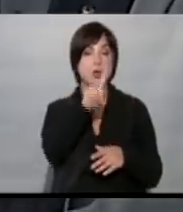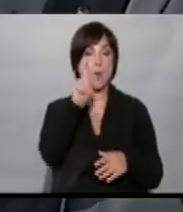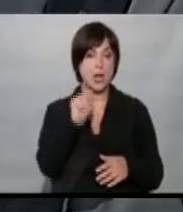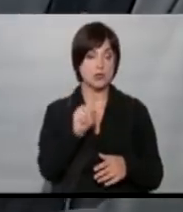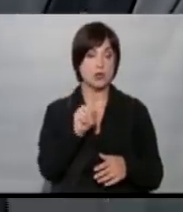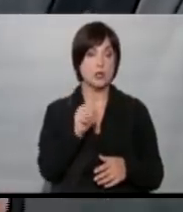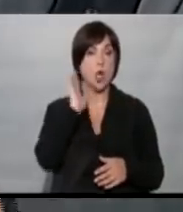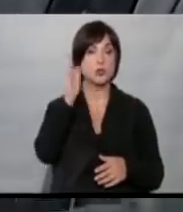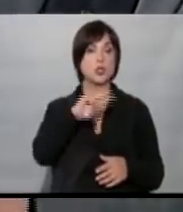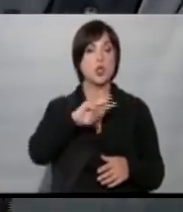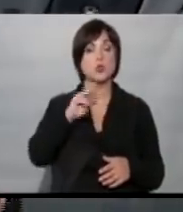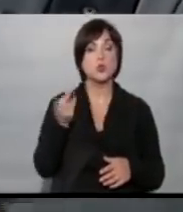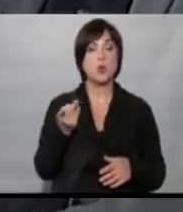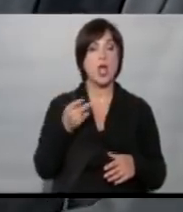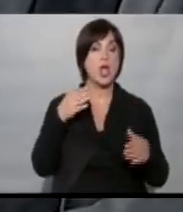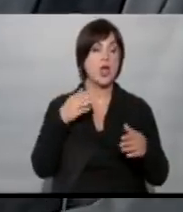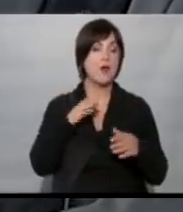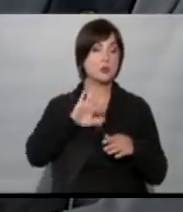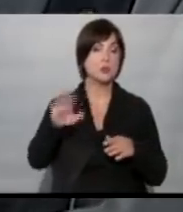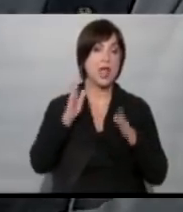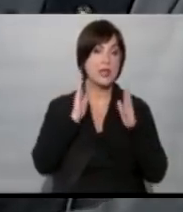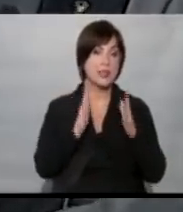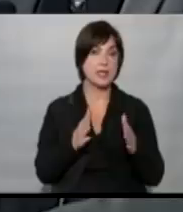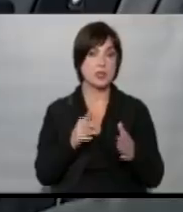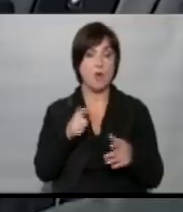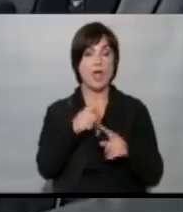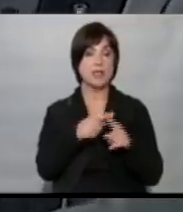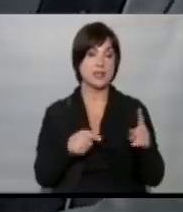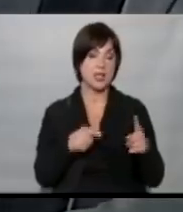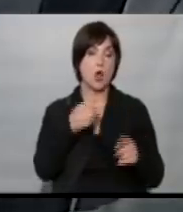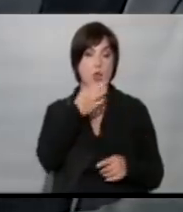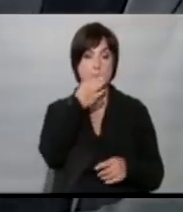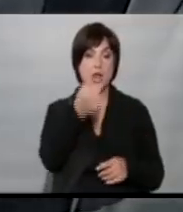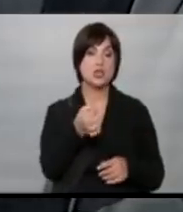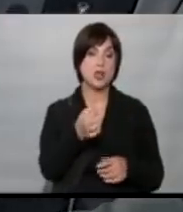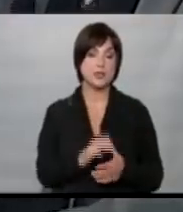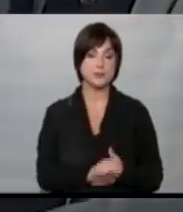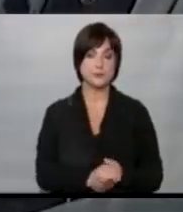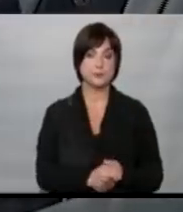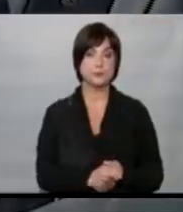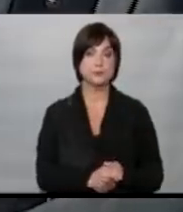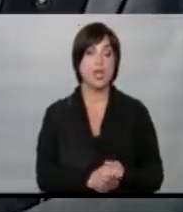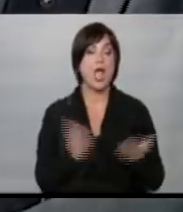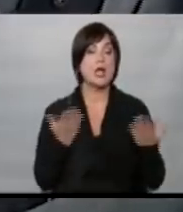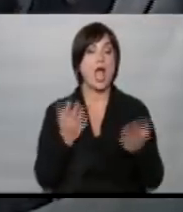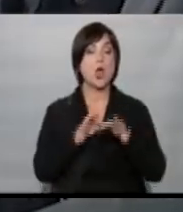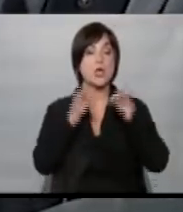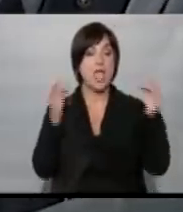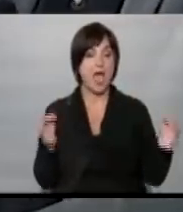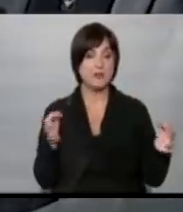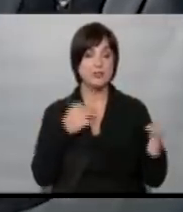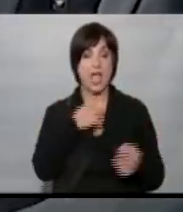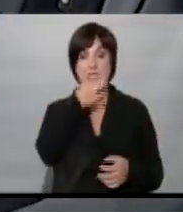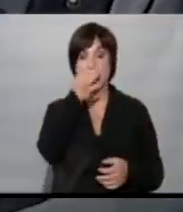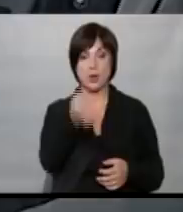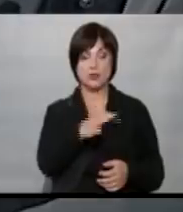прашањето, отидовме сосема во спротивна насока. Не, добро, и ова е дел од корпусот прашања во секој случај, бидејќи како јавноста, еве, јас